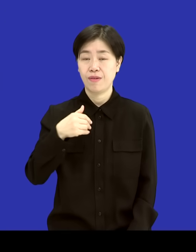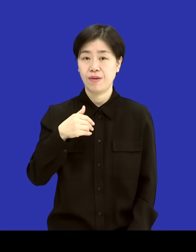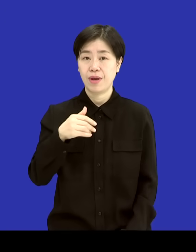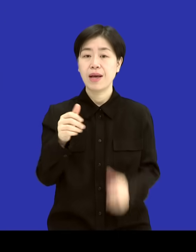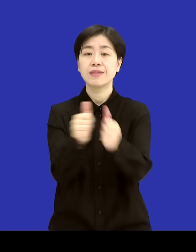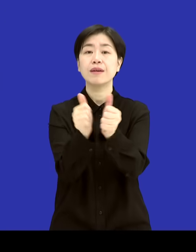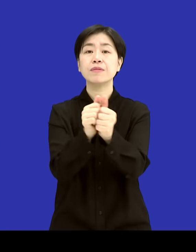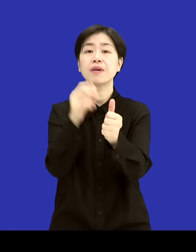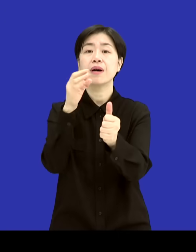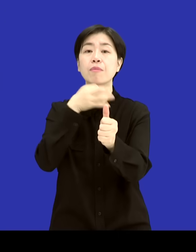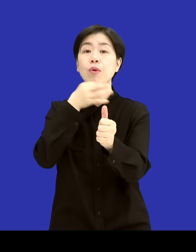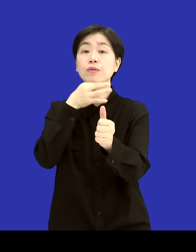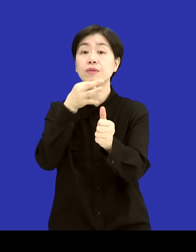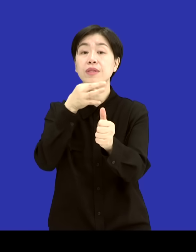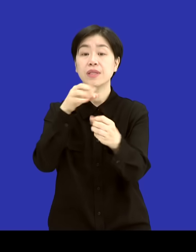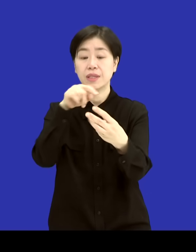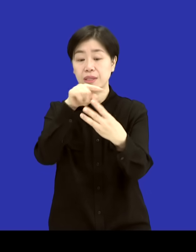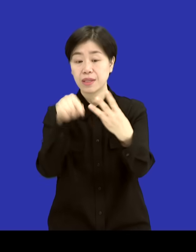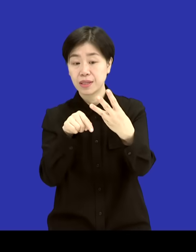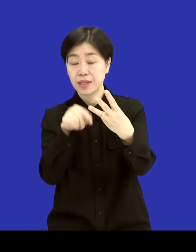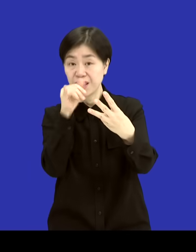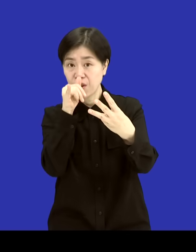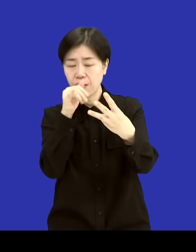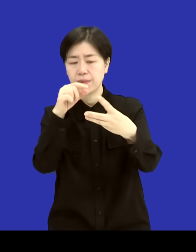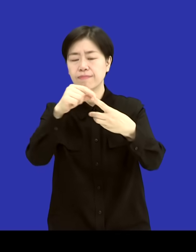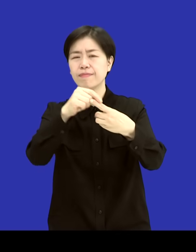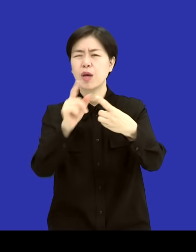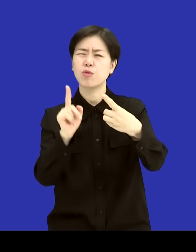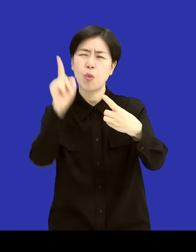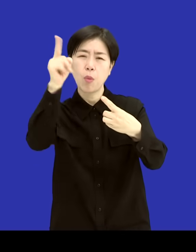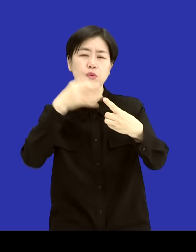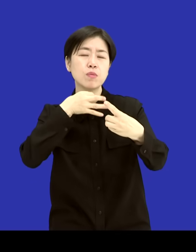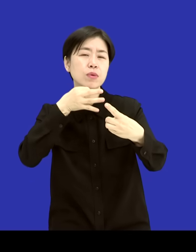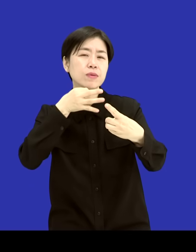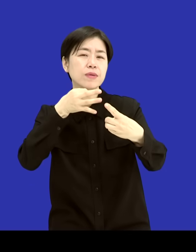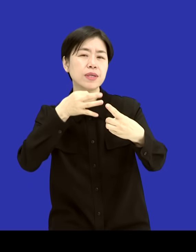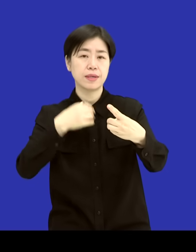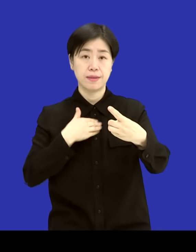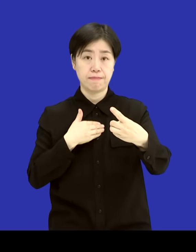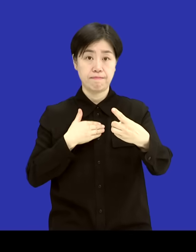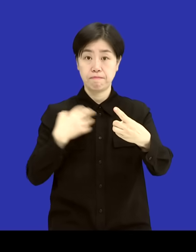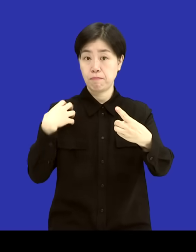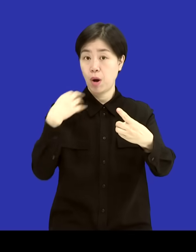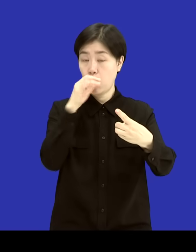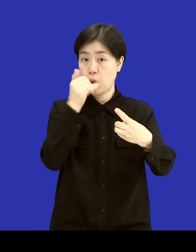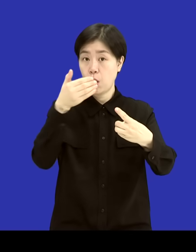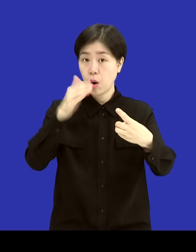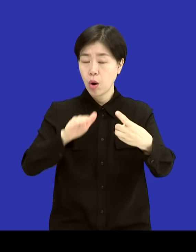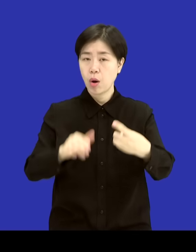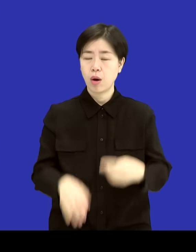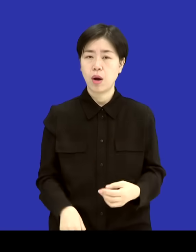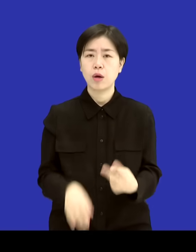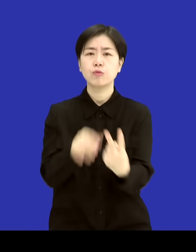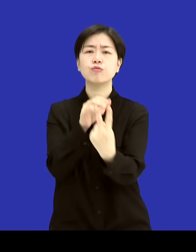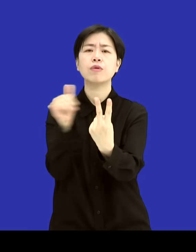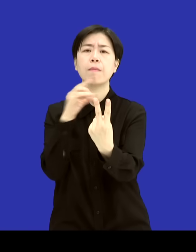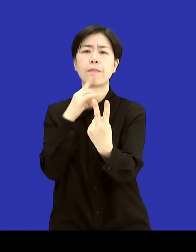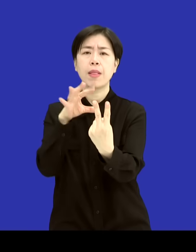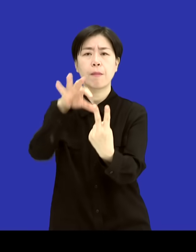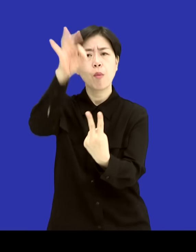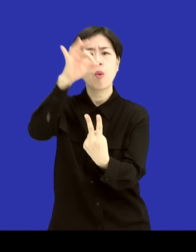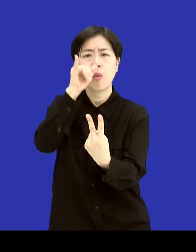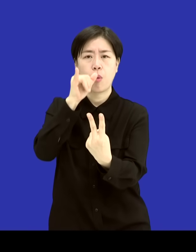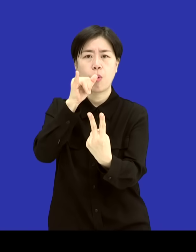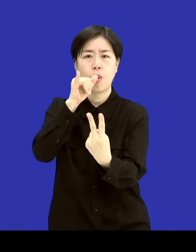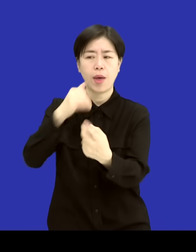딱 2명만 뽑아요. 그래서 한 명 그 다른 친구가 경쟁심을 좀 붙이면서 좀 성장하게